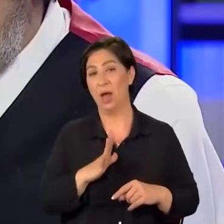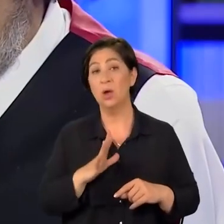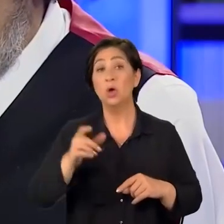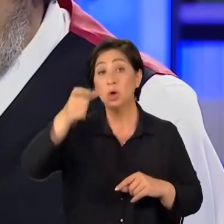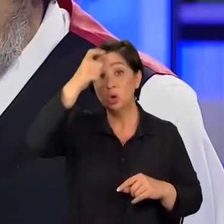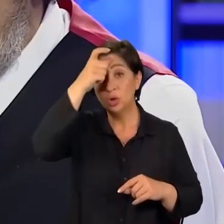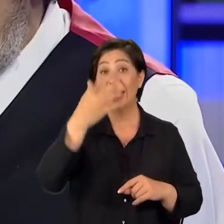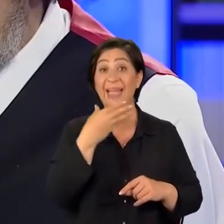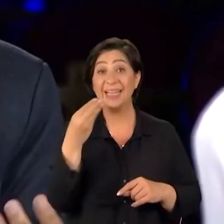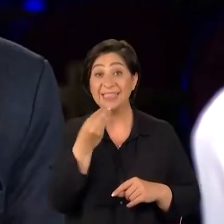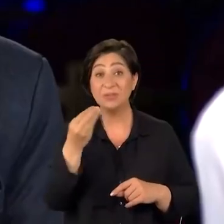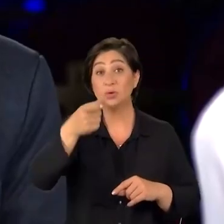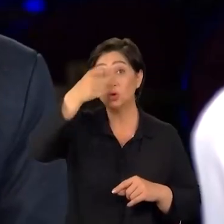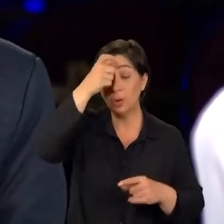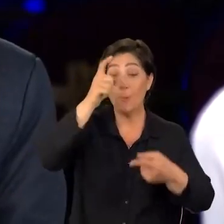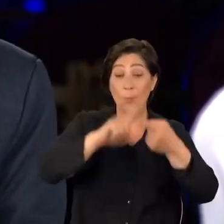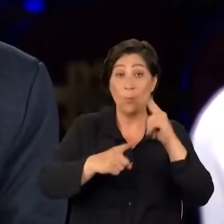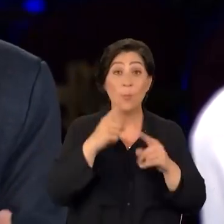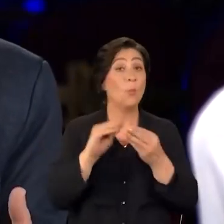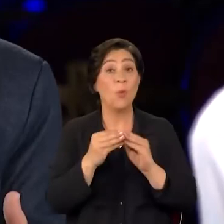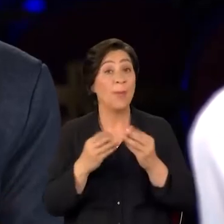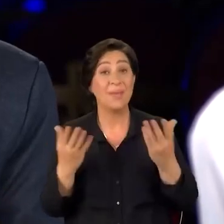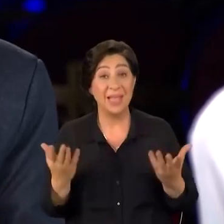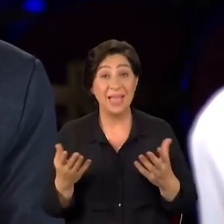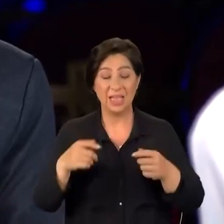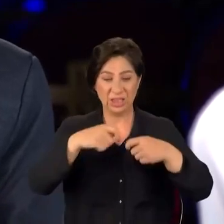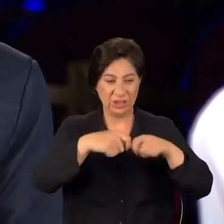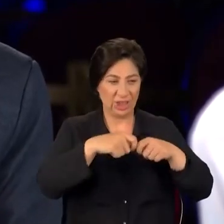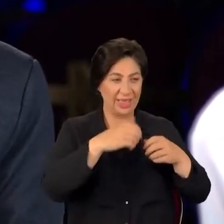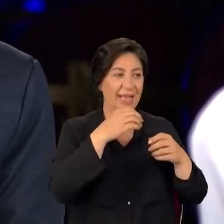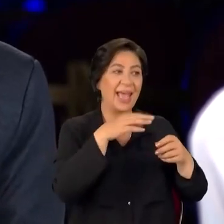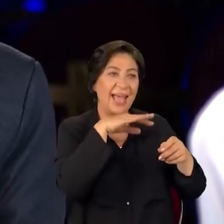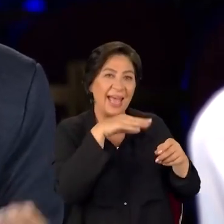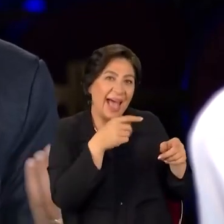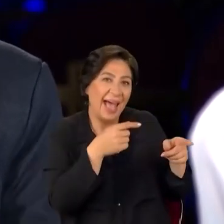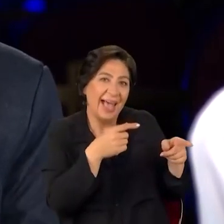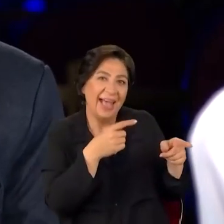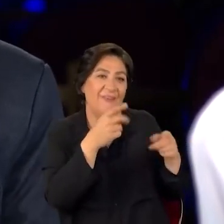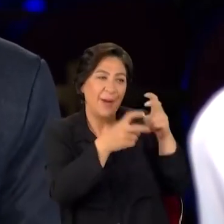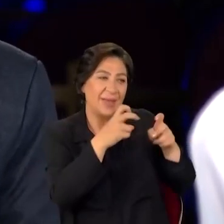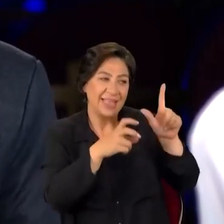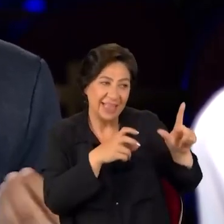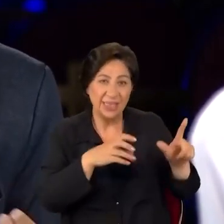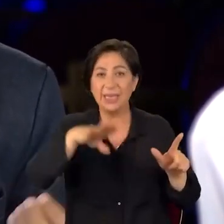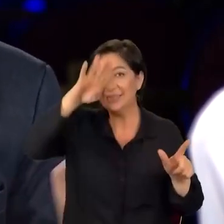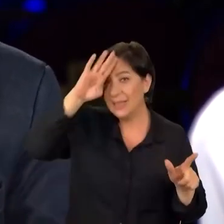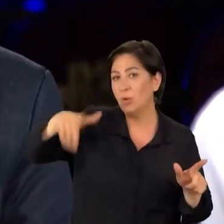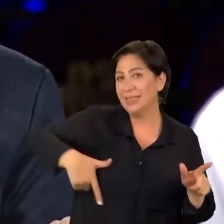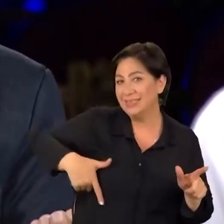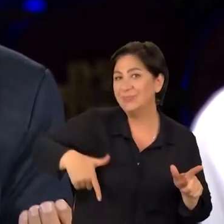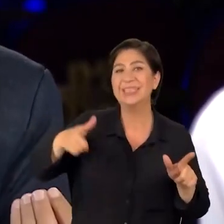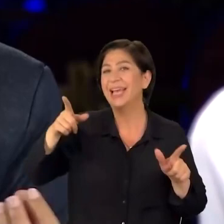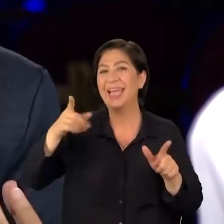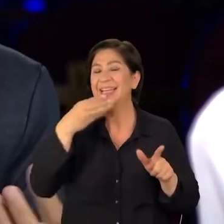Türkiye'deki gencin de, Türkiye'deki siyasetin de problemi, Kırşehir'deki amcanın fabrika ihtiyacıyla İzmir'deki ya da İstanbul'daki benim